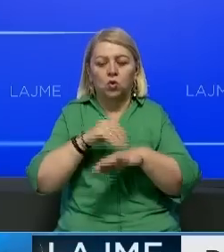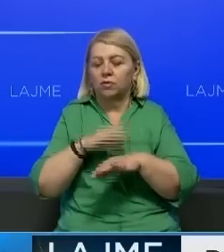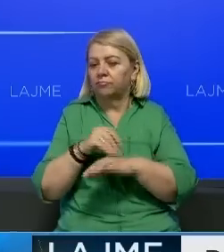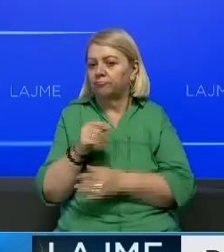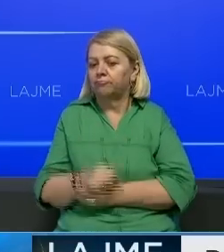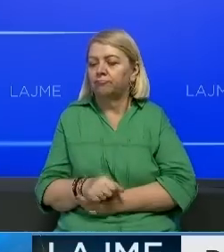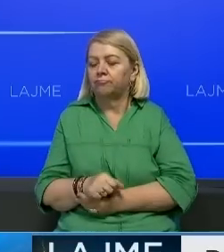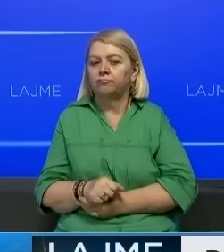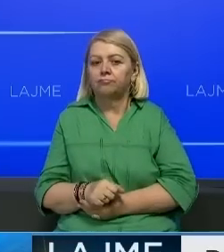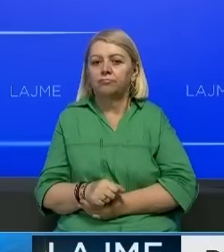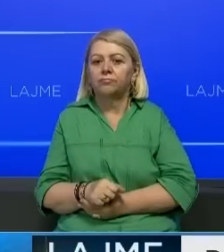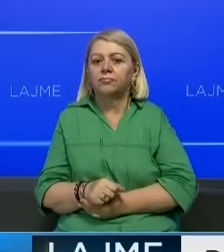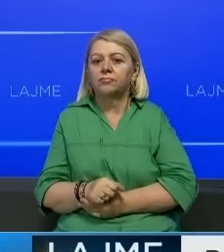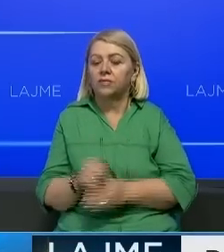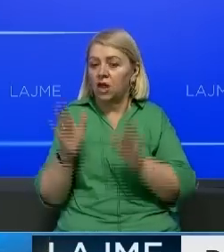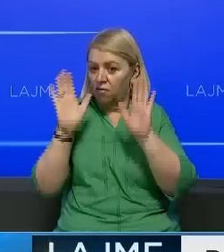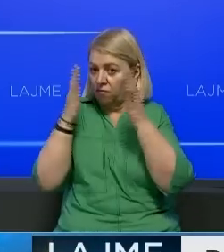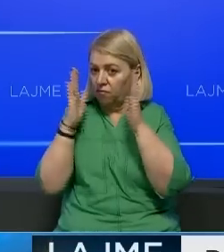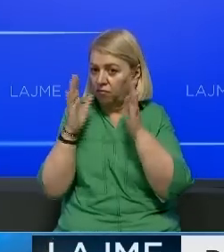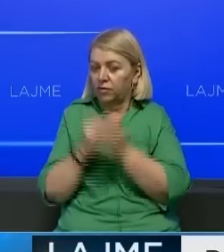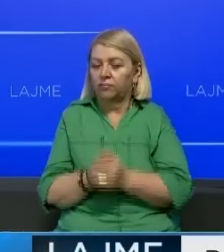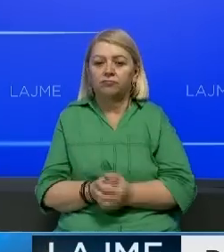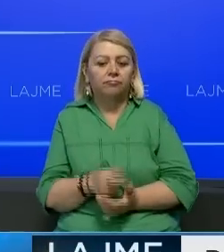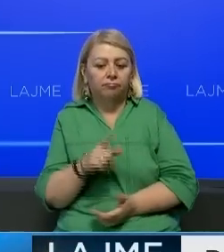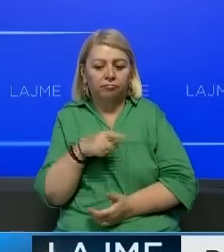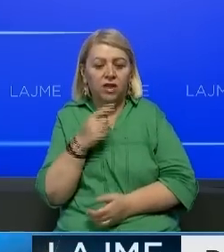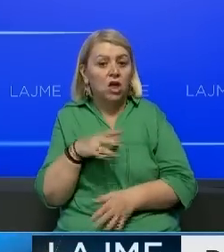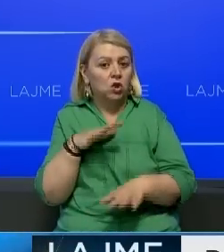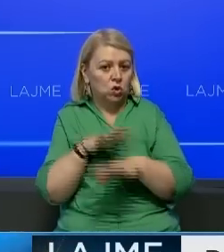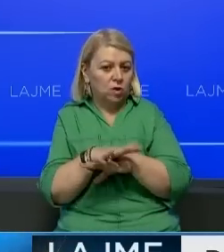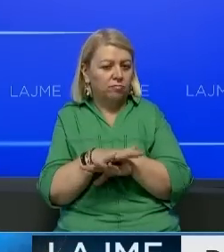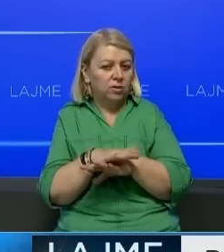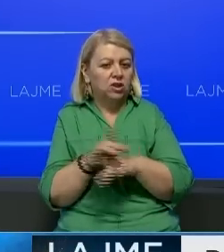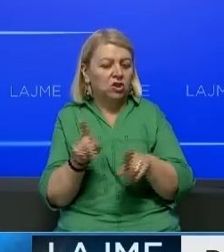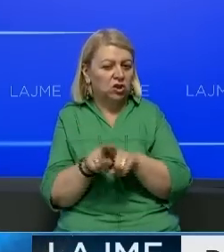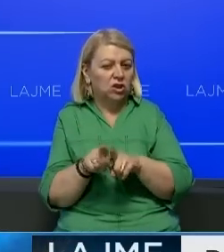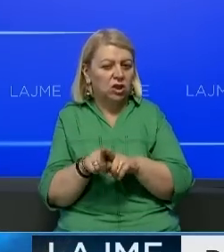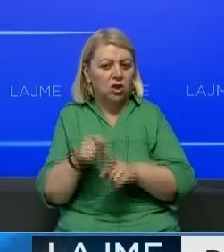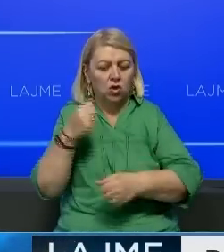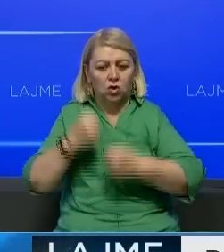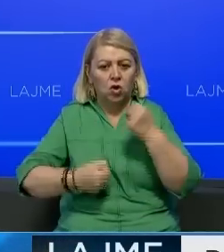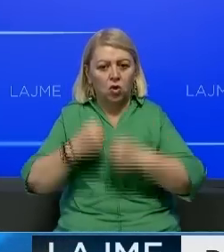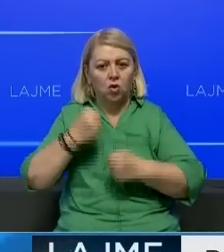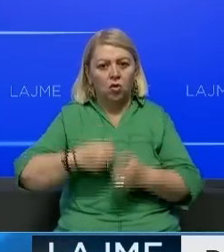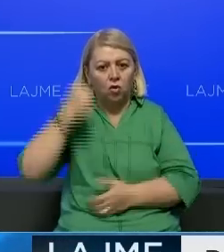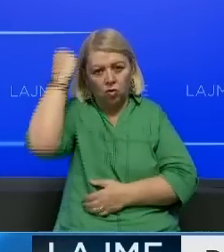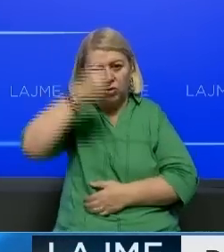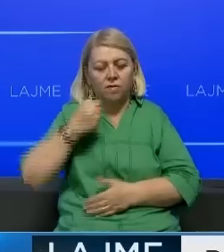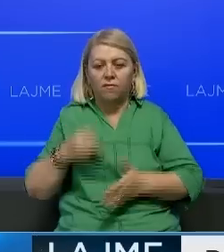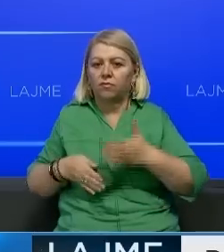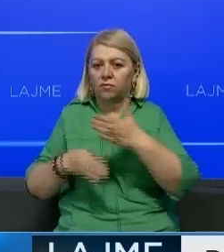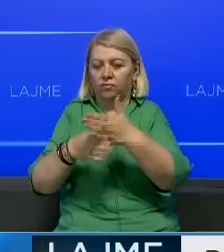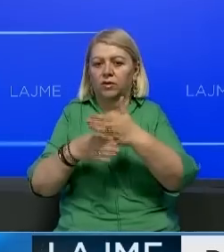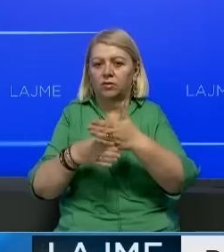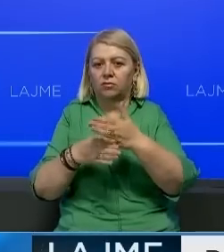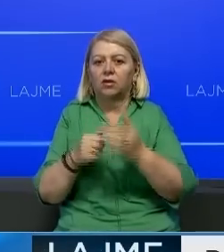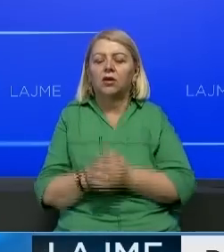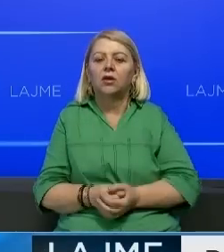një postime në Twitter e ka konsideruar sulmin si masakër dhe ka thënë se Kosova qëndron me